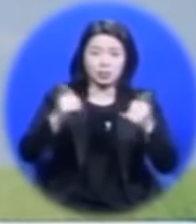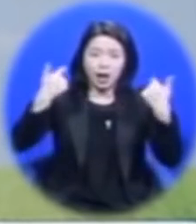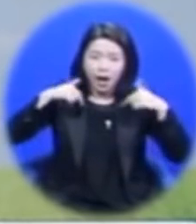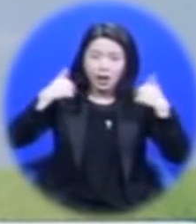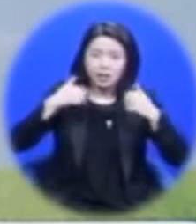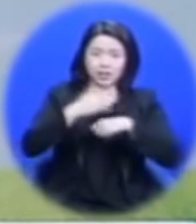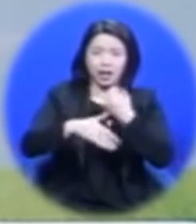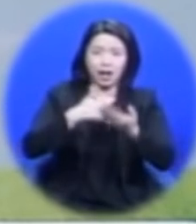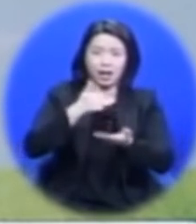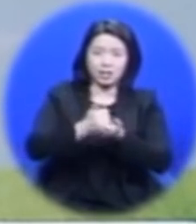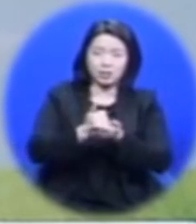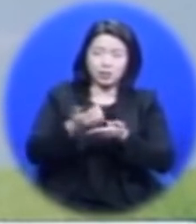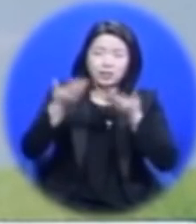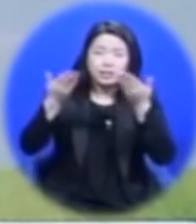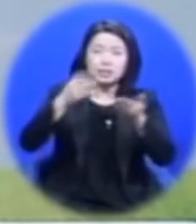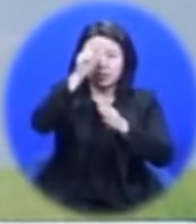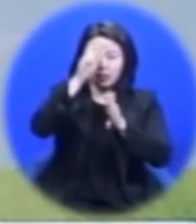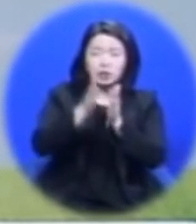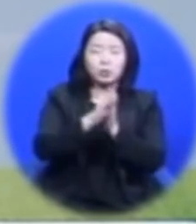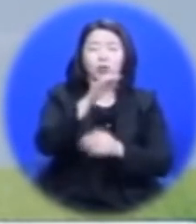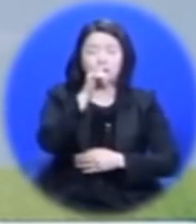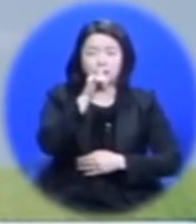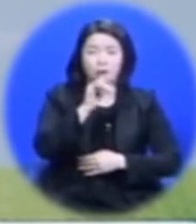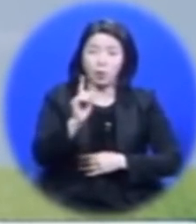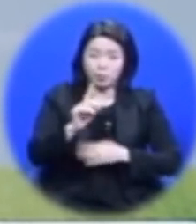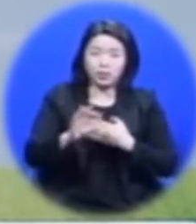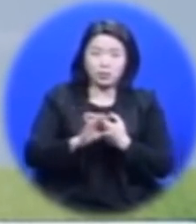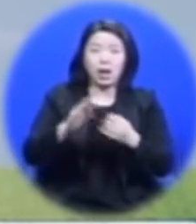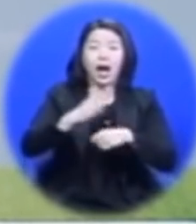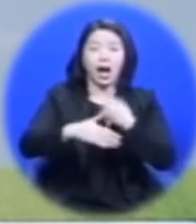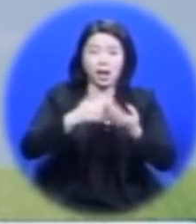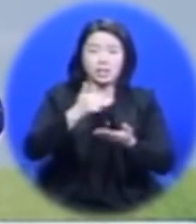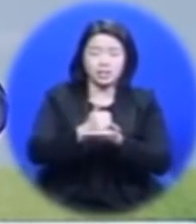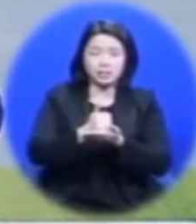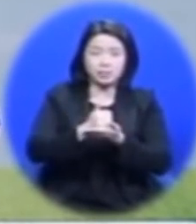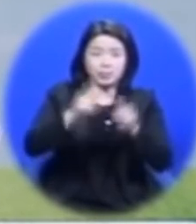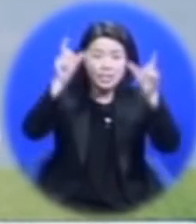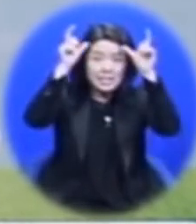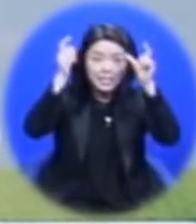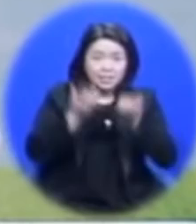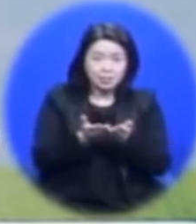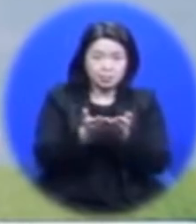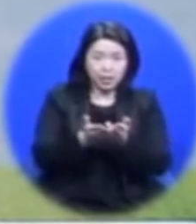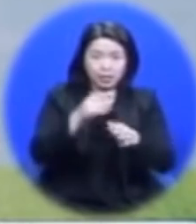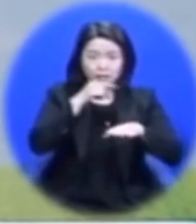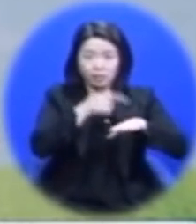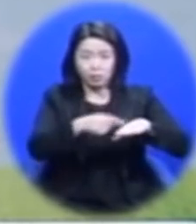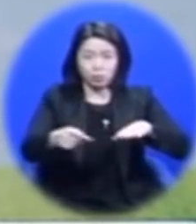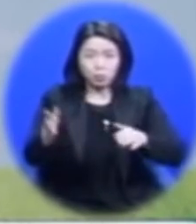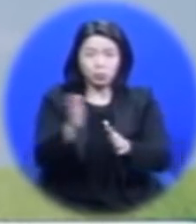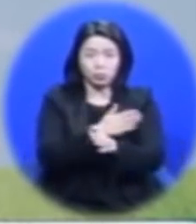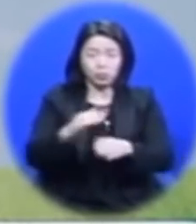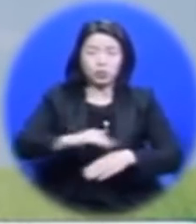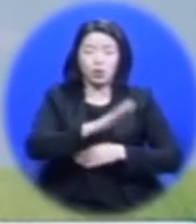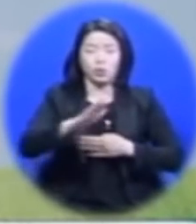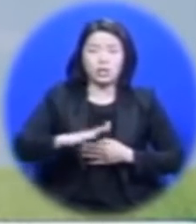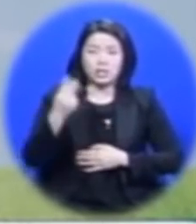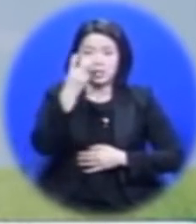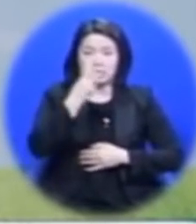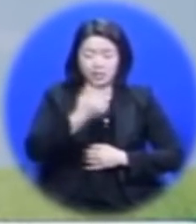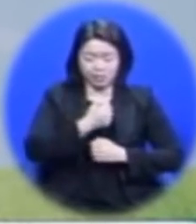드렸던 기도가 있었답니다. 그 기도가 하나님 바이킹족으로부터 우리를